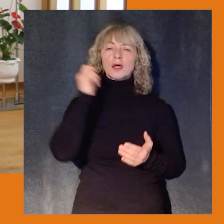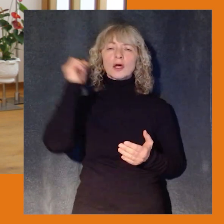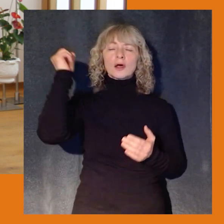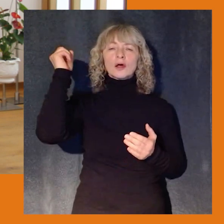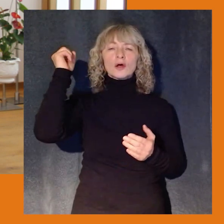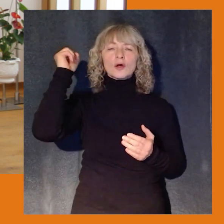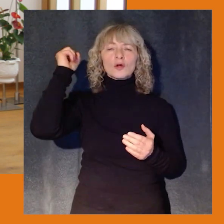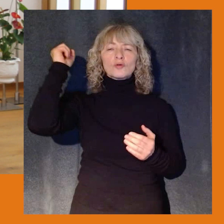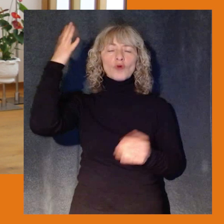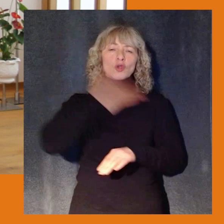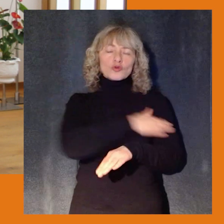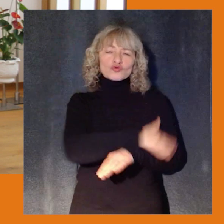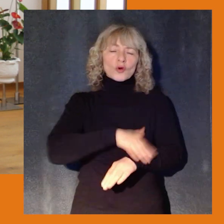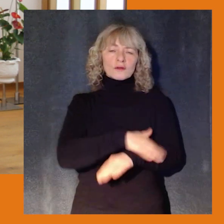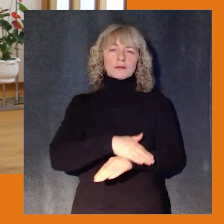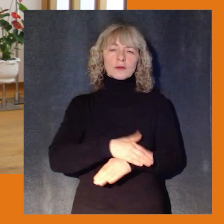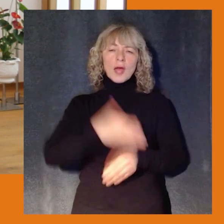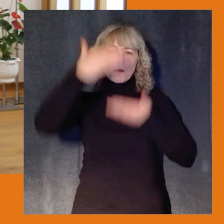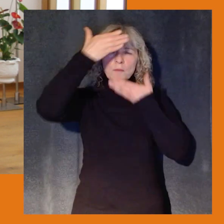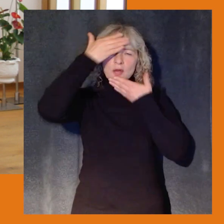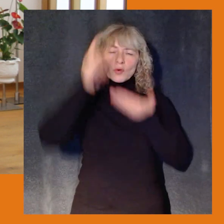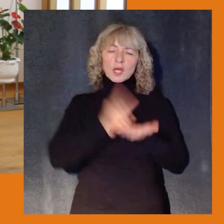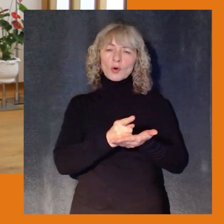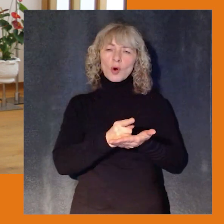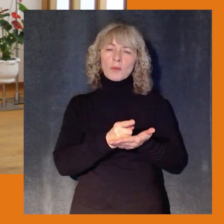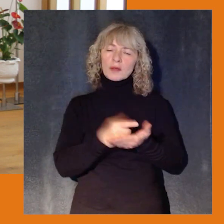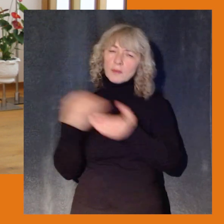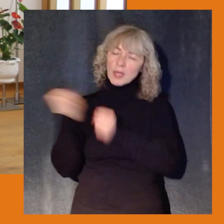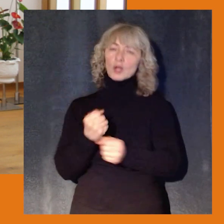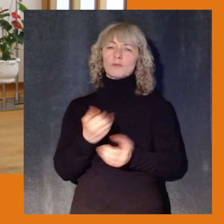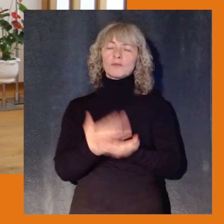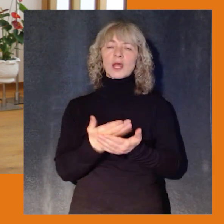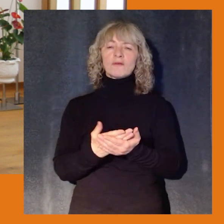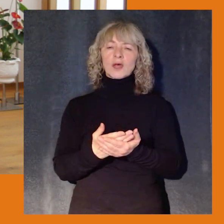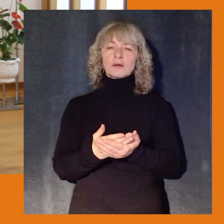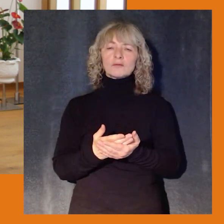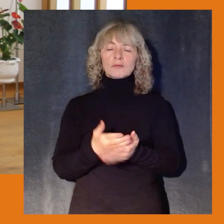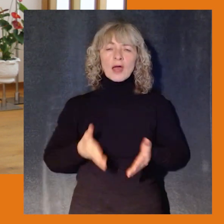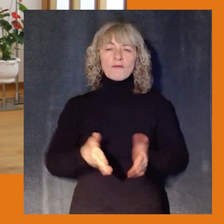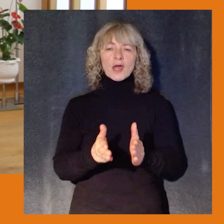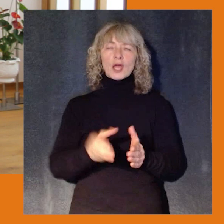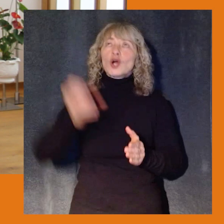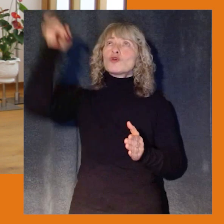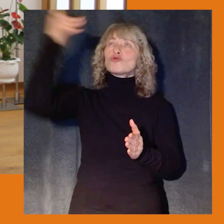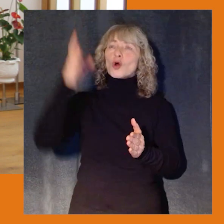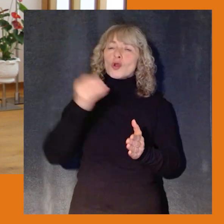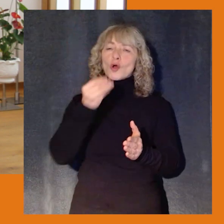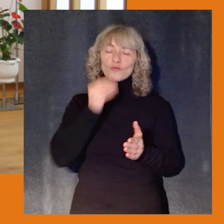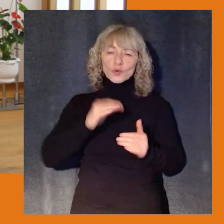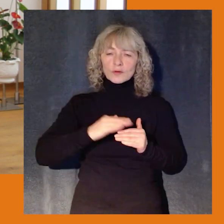genügend Wasserreserven, Proviant, Sonnenschutz und dem Kompass des Beduinen.